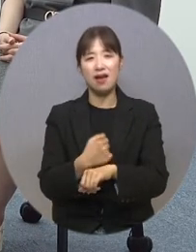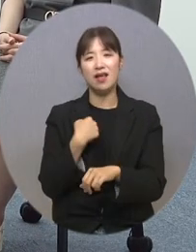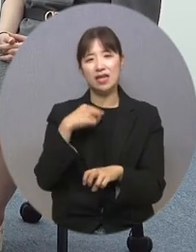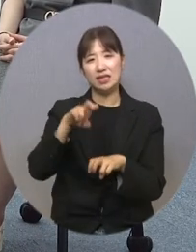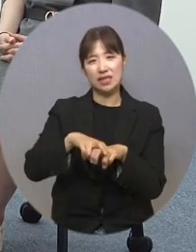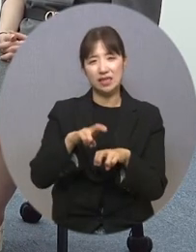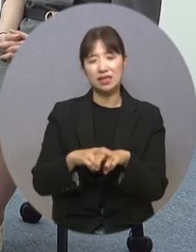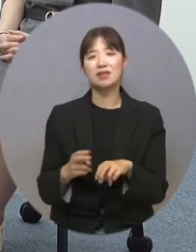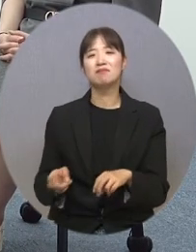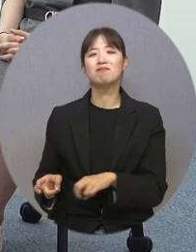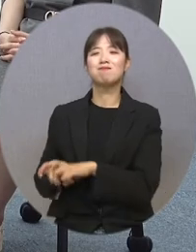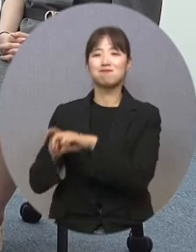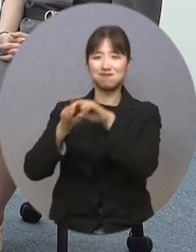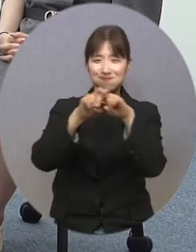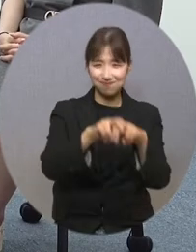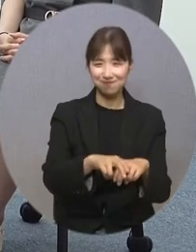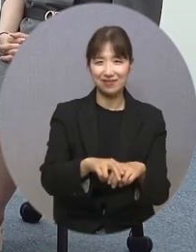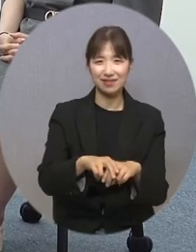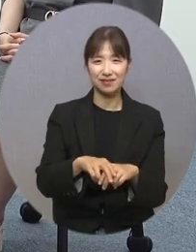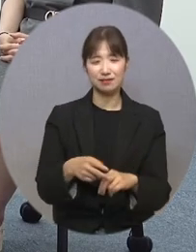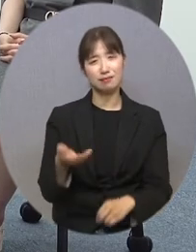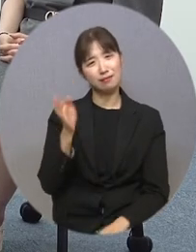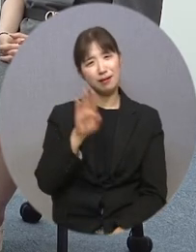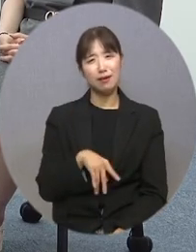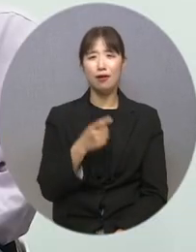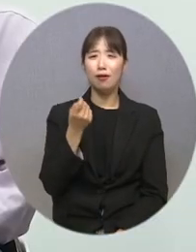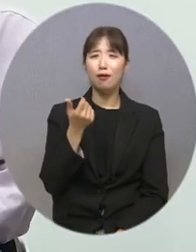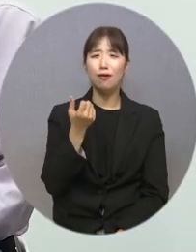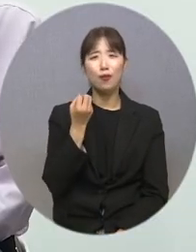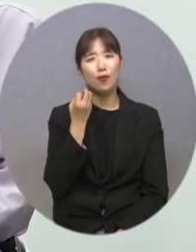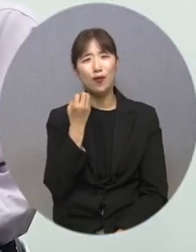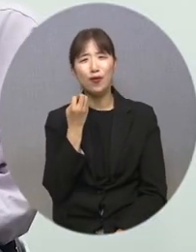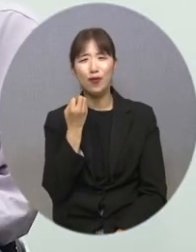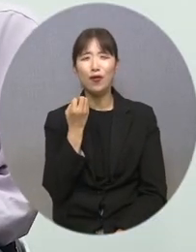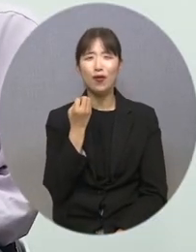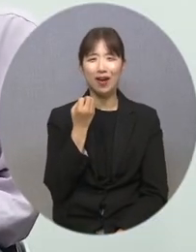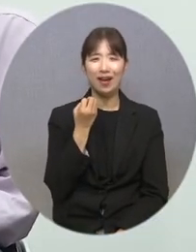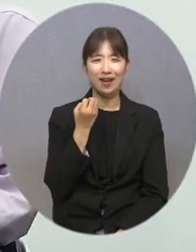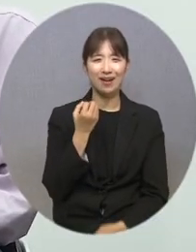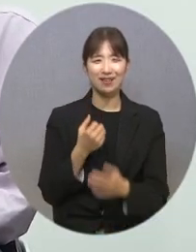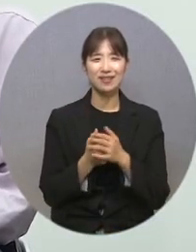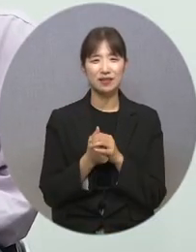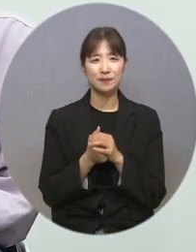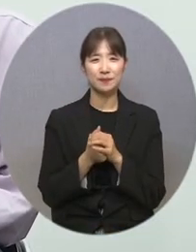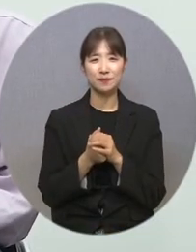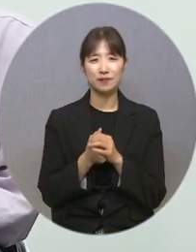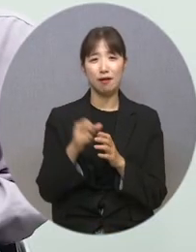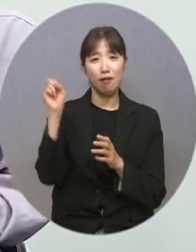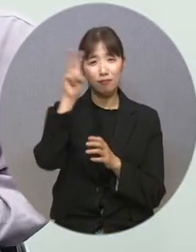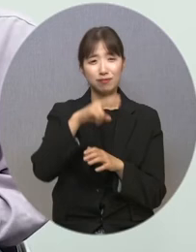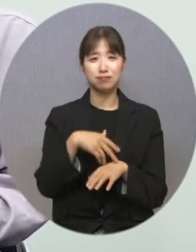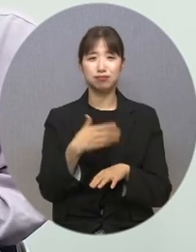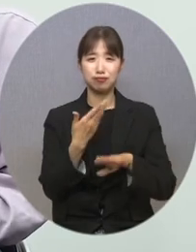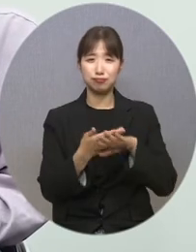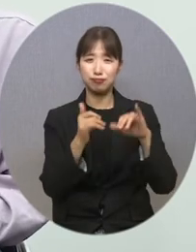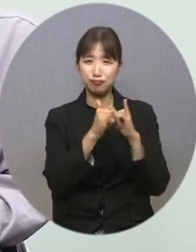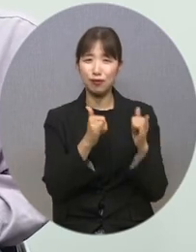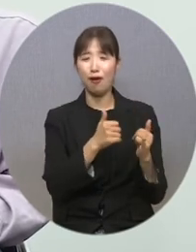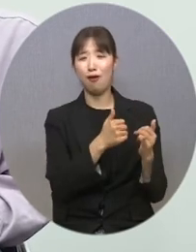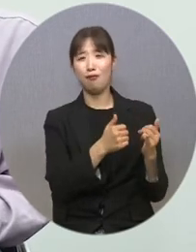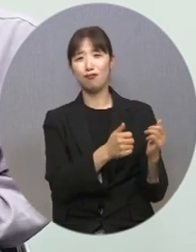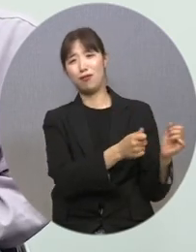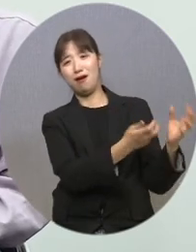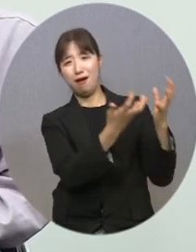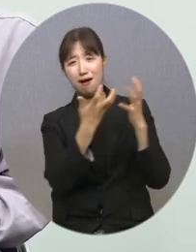차례를 만들어 주셨는데 거기서부터 약간 쪽으로 야 너 란걸 허 4 그 학자의 또 다른 손님들은